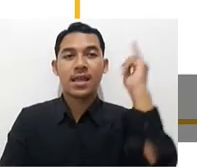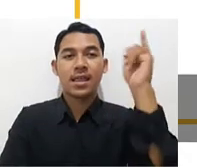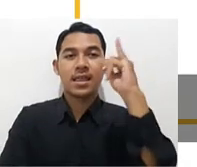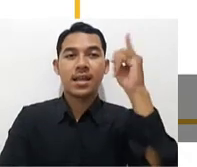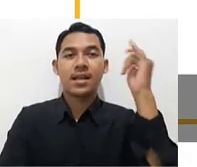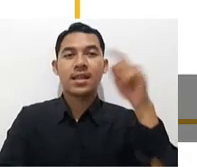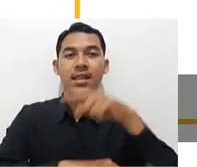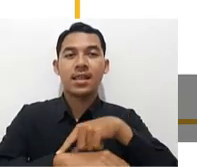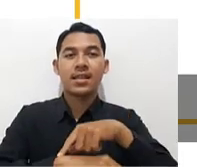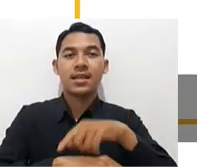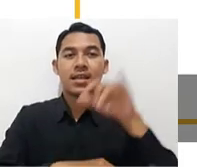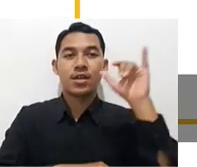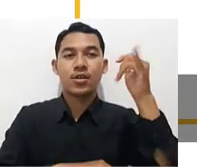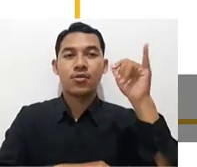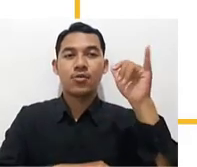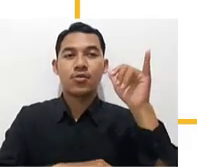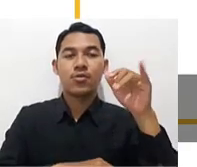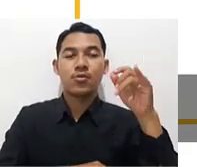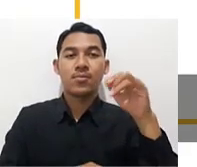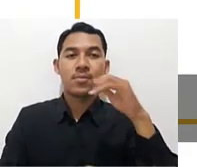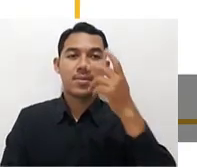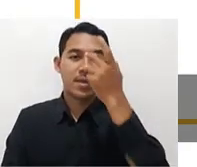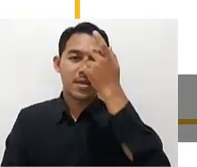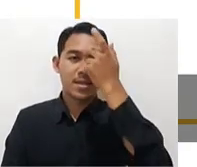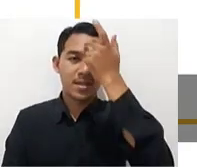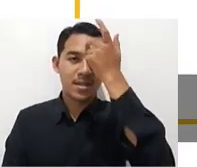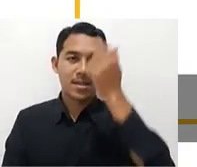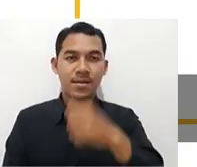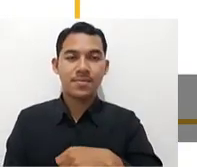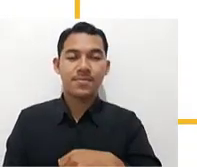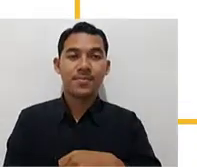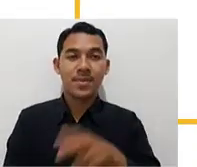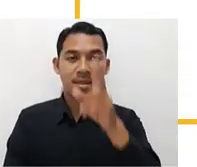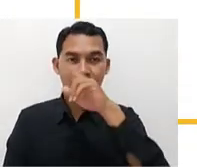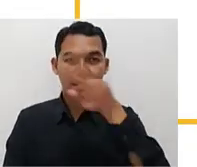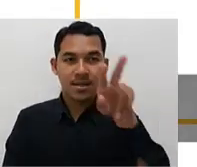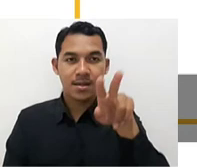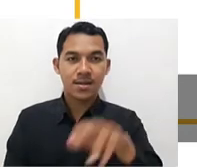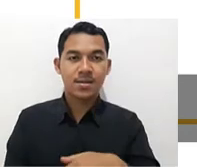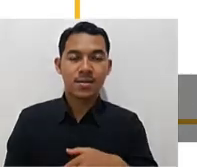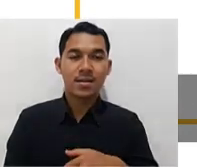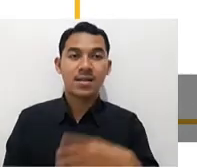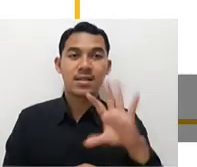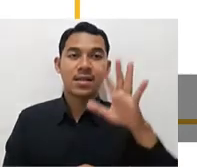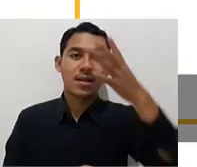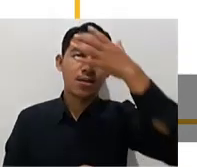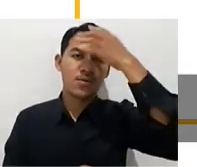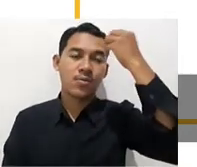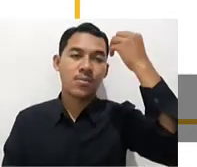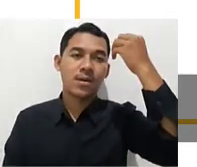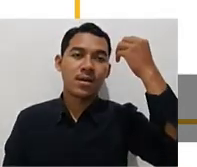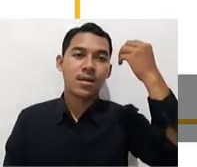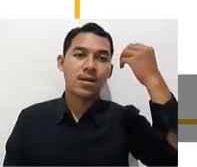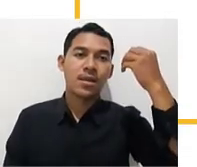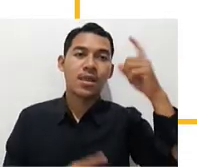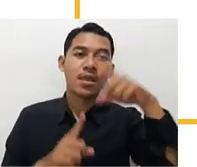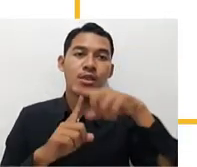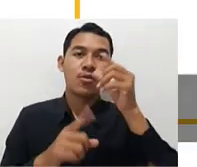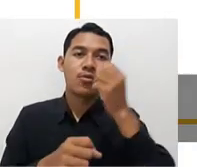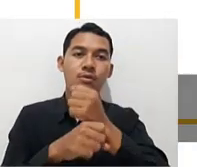juga banyak, di channel-channel YouTube India ya. Silakan dicari. Jangan lupa tugasnya